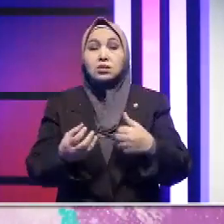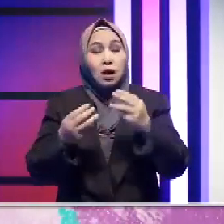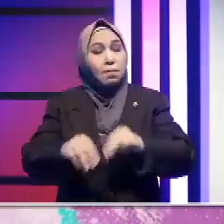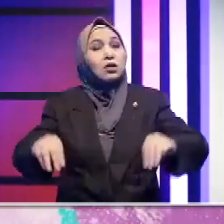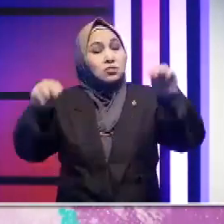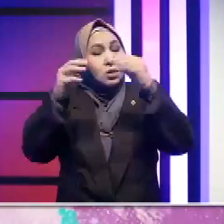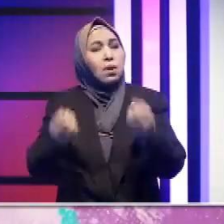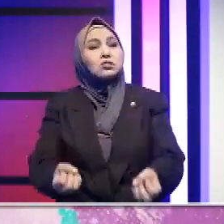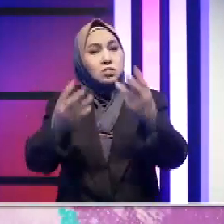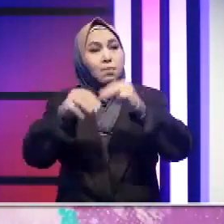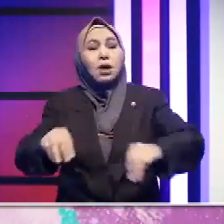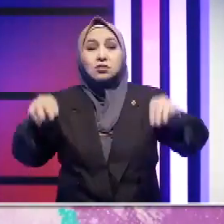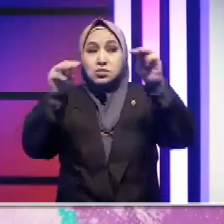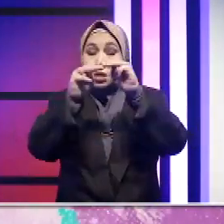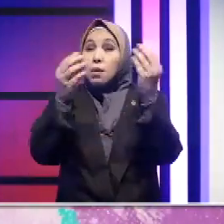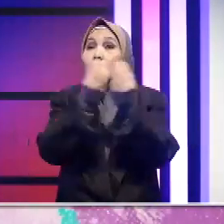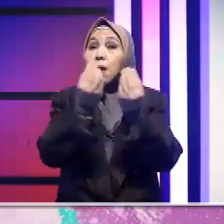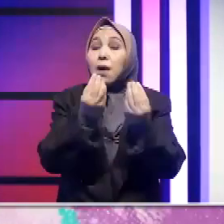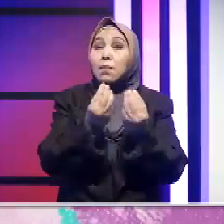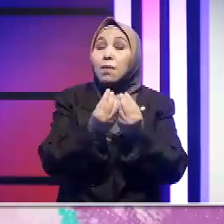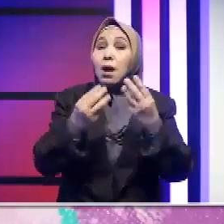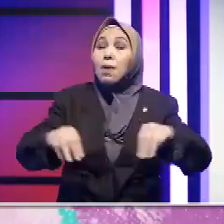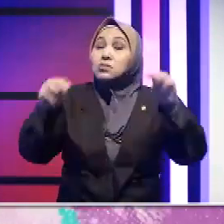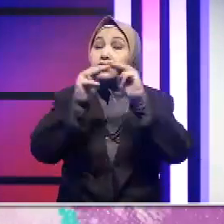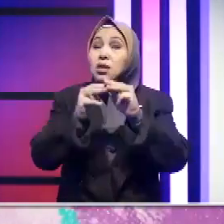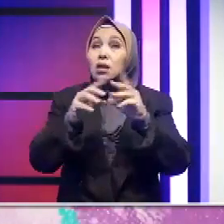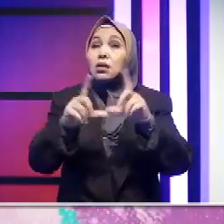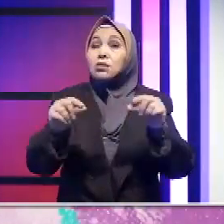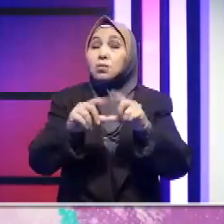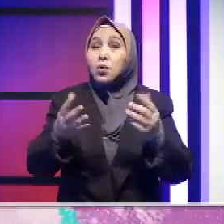masjid yang Subhanallah jumlah masjid di Jepang sekarang Ice